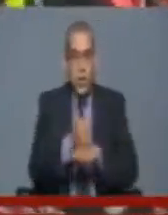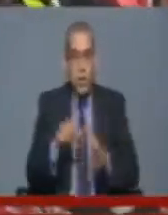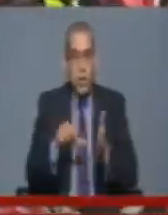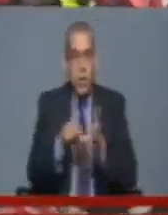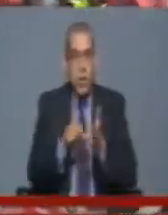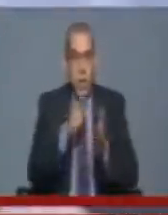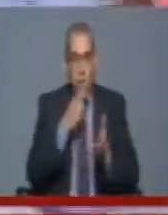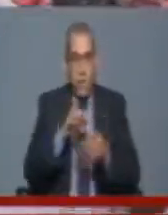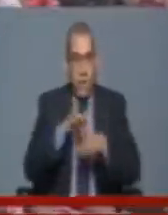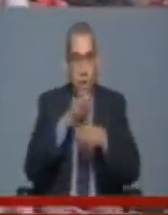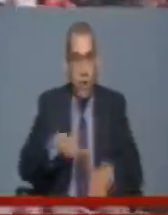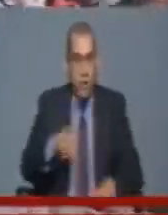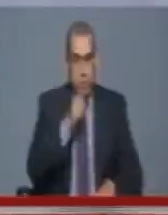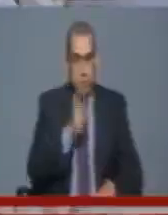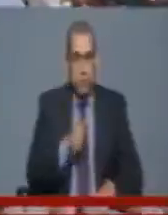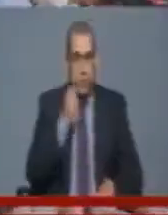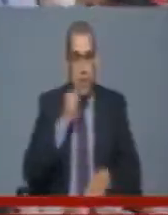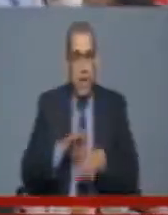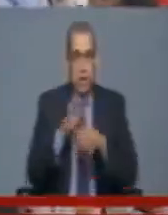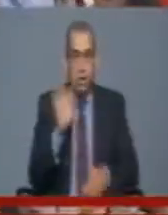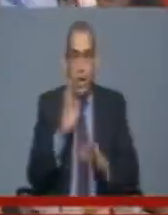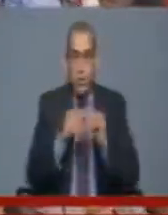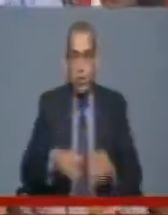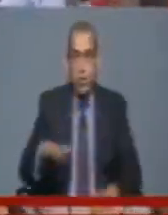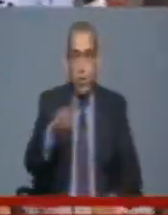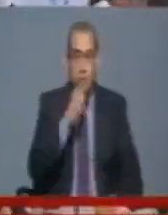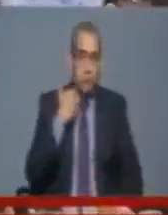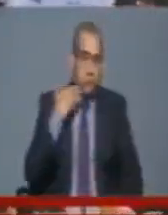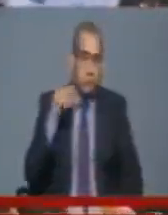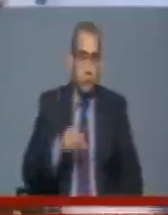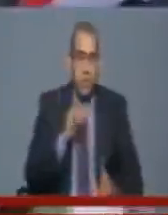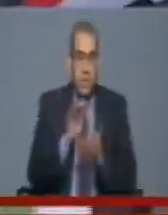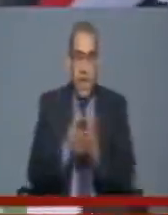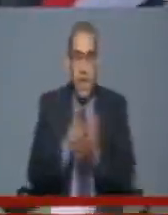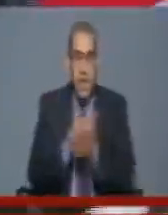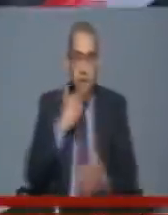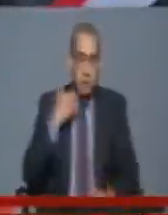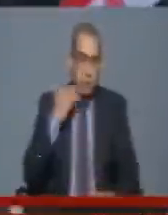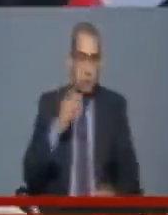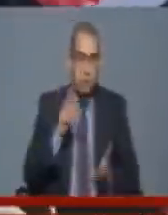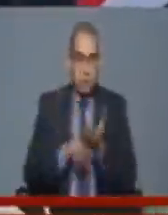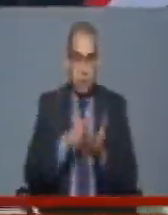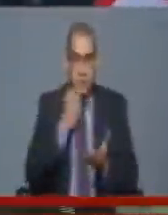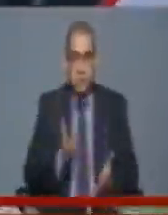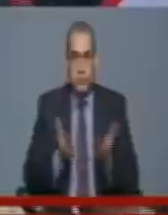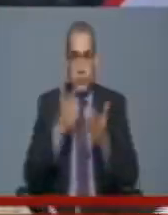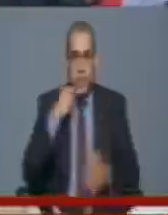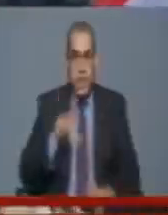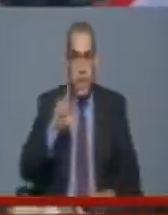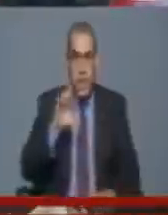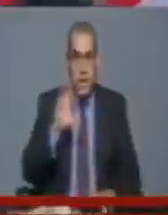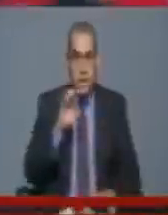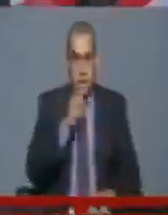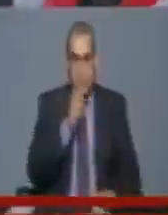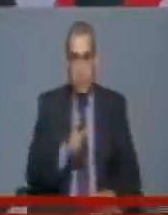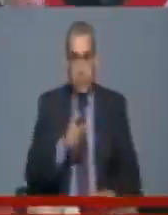المدني والأهالي وشعب مصر العظيم أصحاب الفضل الحقيقي، كما أكد السيد الرئيس في إيصال